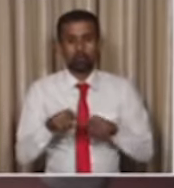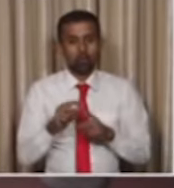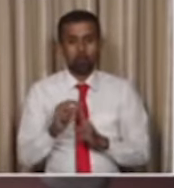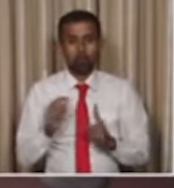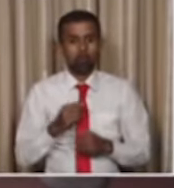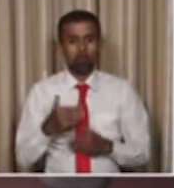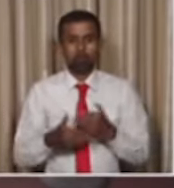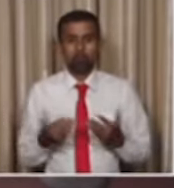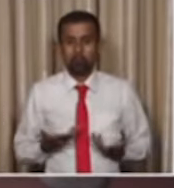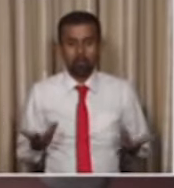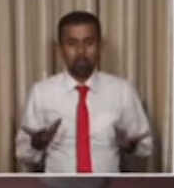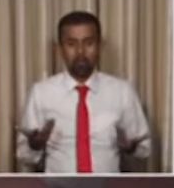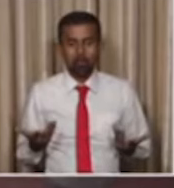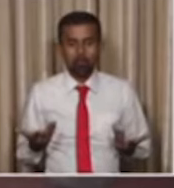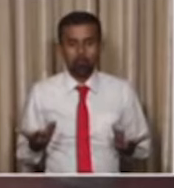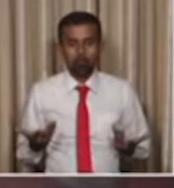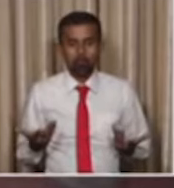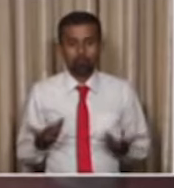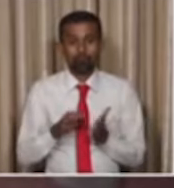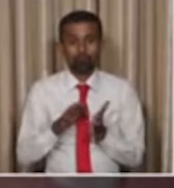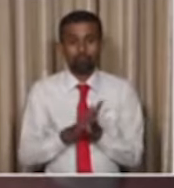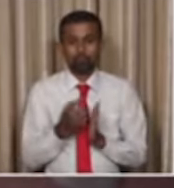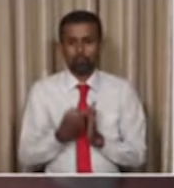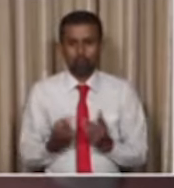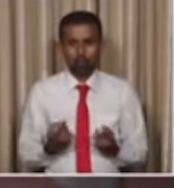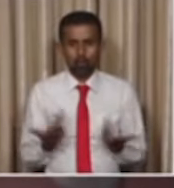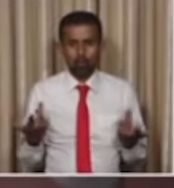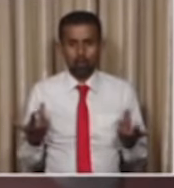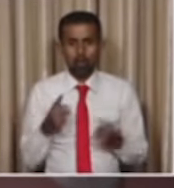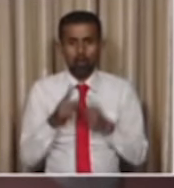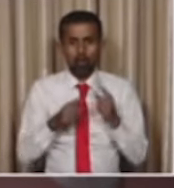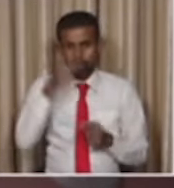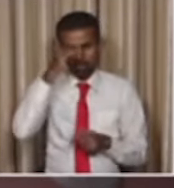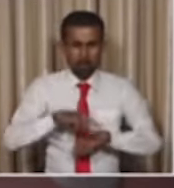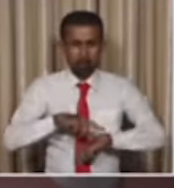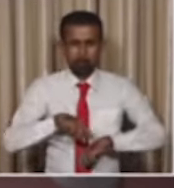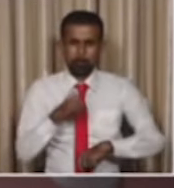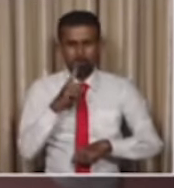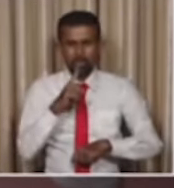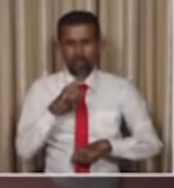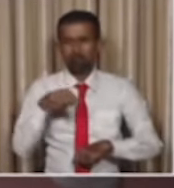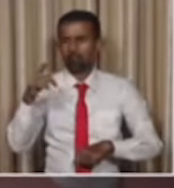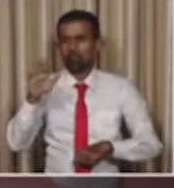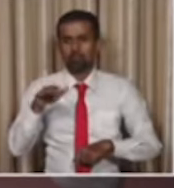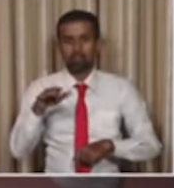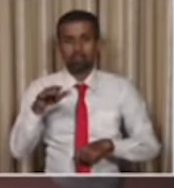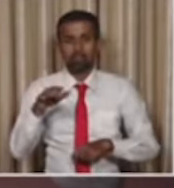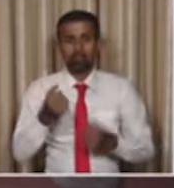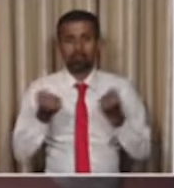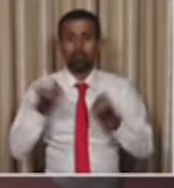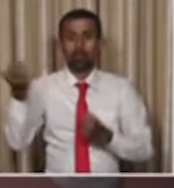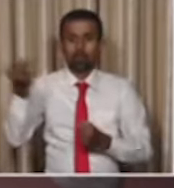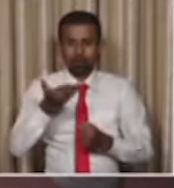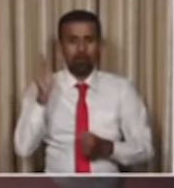පාර්ලිමේන්තුව තියා යන්න බෑ හොඳයි ස්ථාවර නියෝග ඕනේ නැහැ කතානායකවර හිතනවා තව පැයක් එහෙනම් අද අපි තියමු අනිත් කට්ටිය තාම එක්කෙනෙ මේ ජීප් එක එනවා කියලා